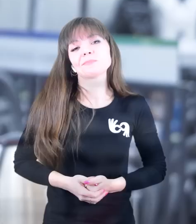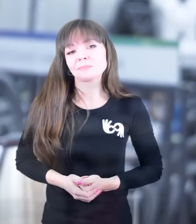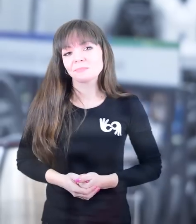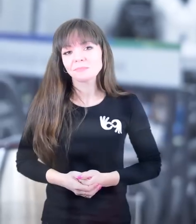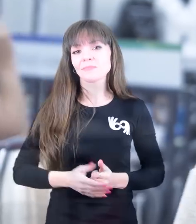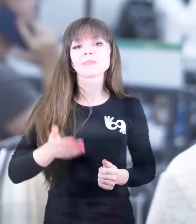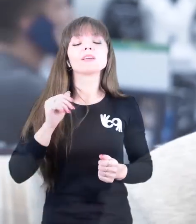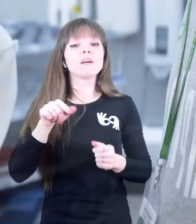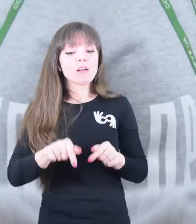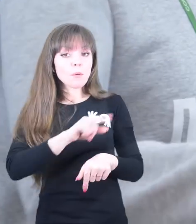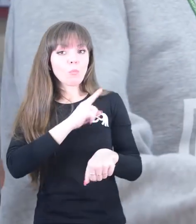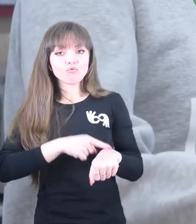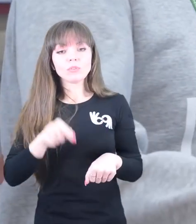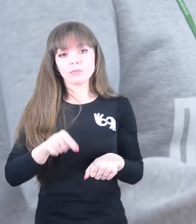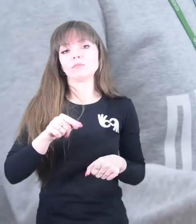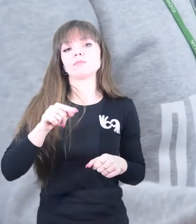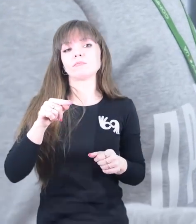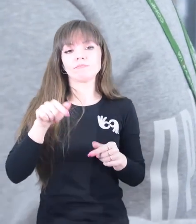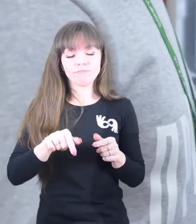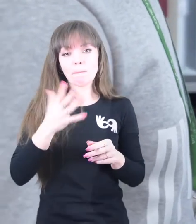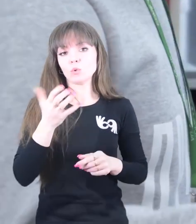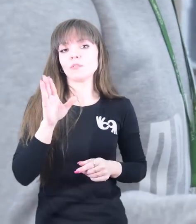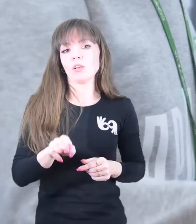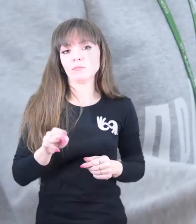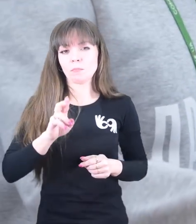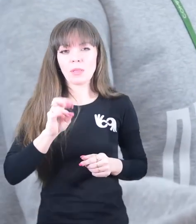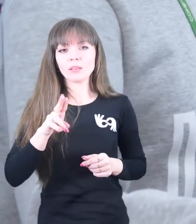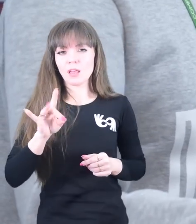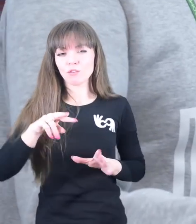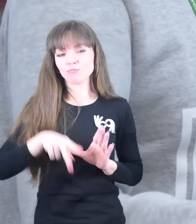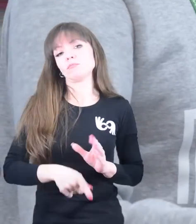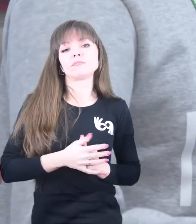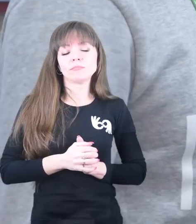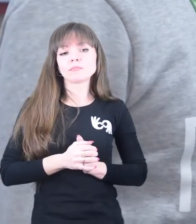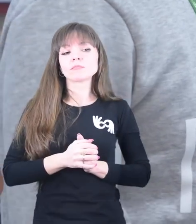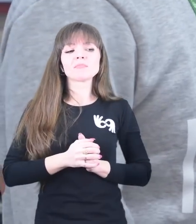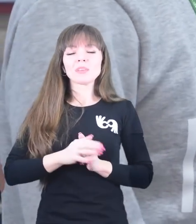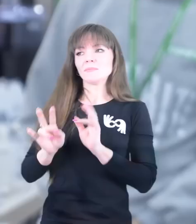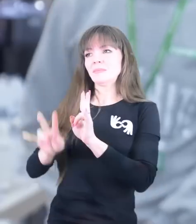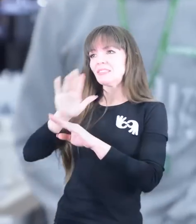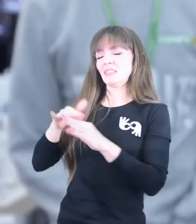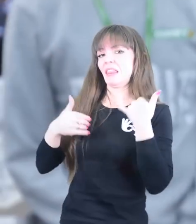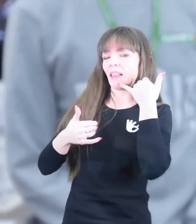за мультиварка? Какие скидки? Мощность данного блендера 500 ватт. Ой, извините, телефон сейчас. Алло, да.